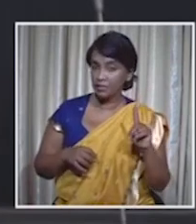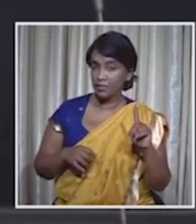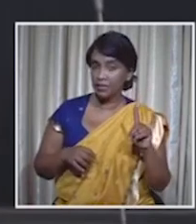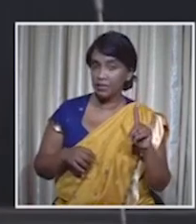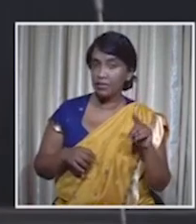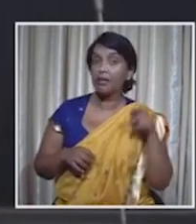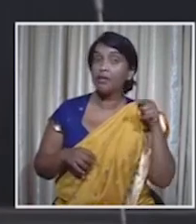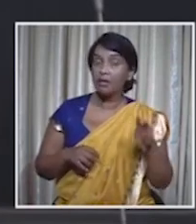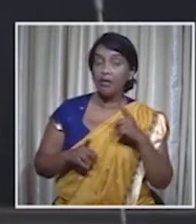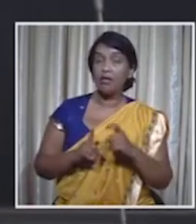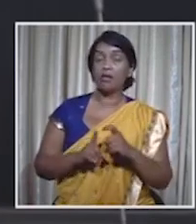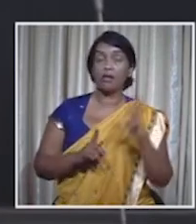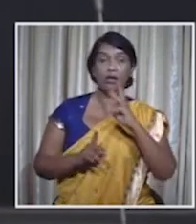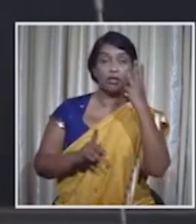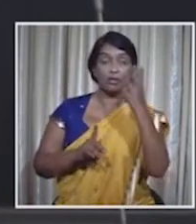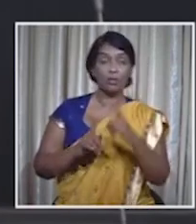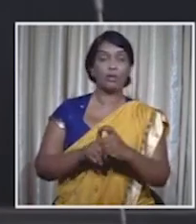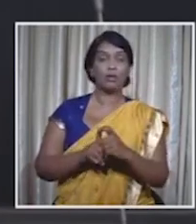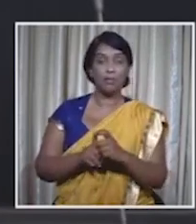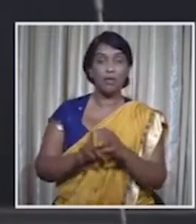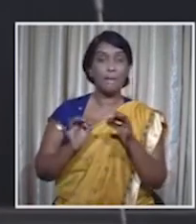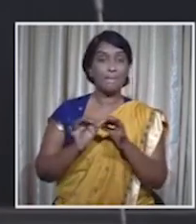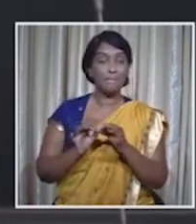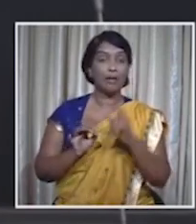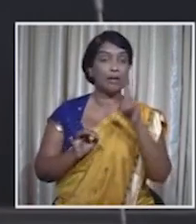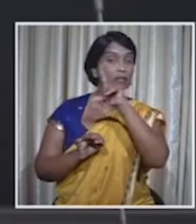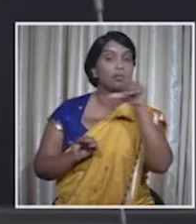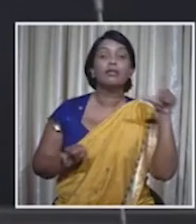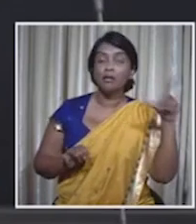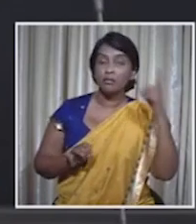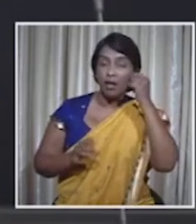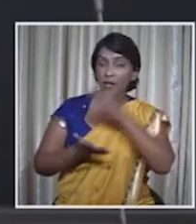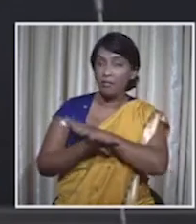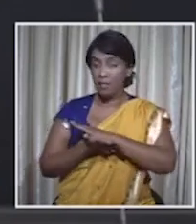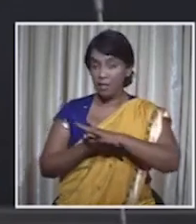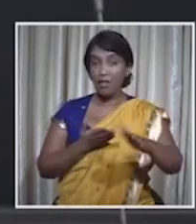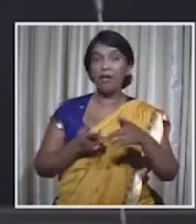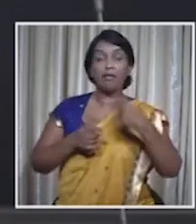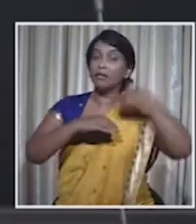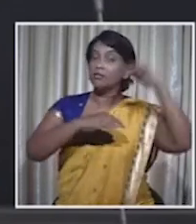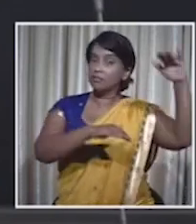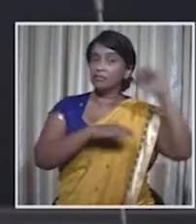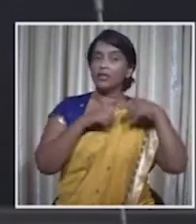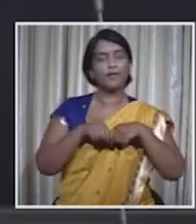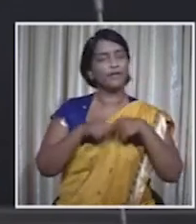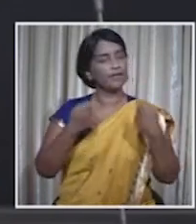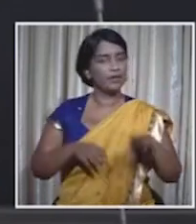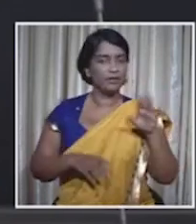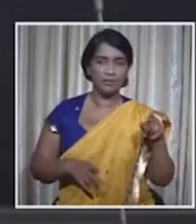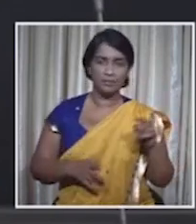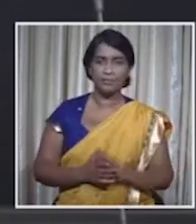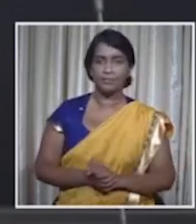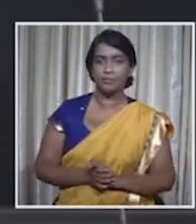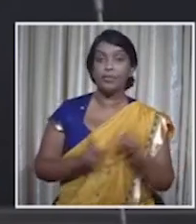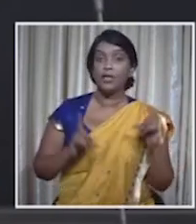ඒ වගේ 3 ගුණයක් රුපියල් බිලියන 17ක් තාර ආනයනය කරන්න වියදම් කරලා තියෙනවා. ඒ